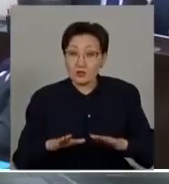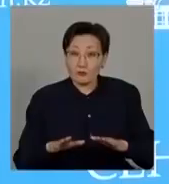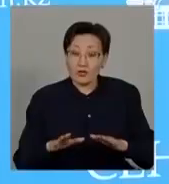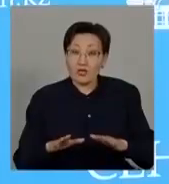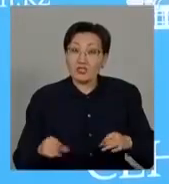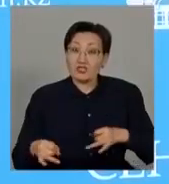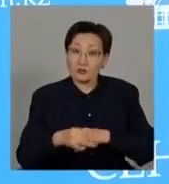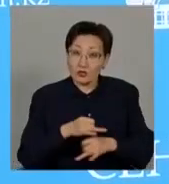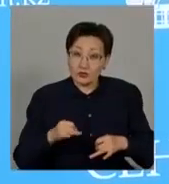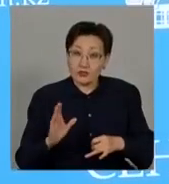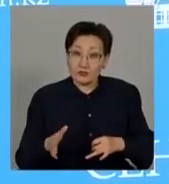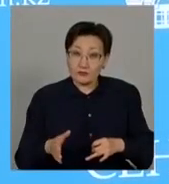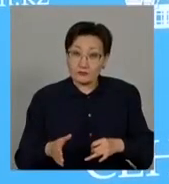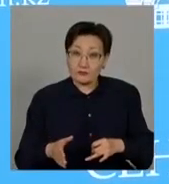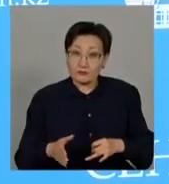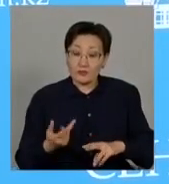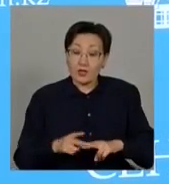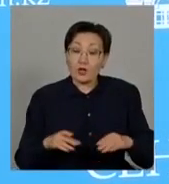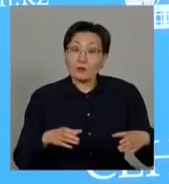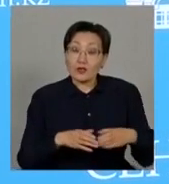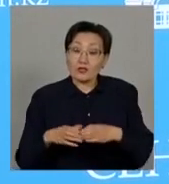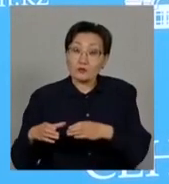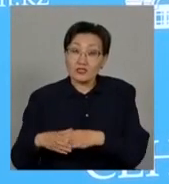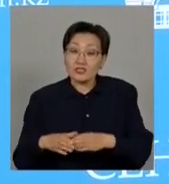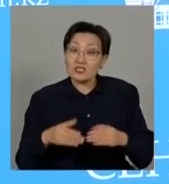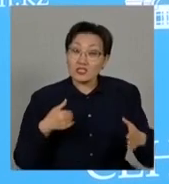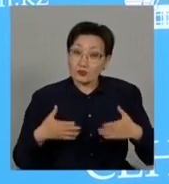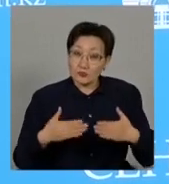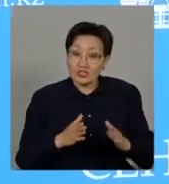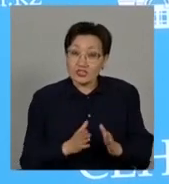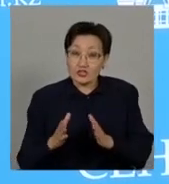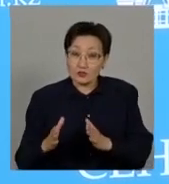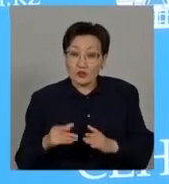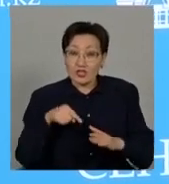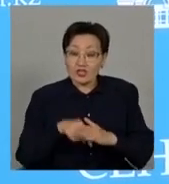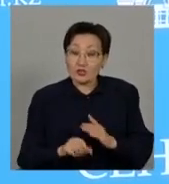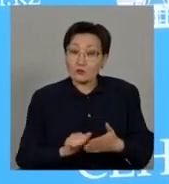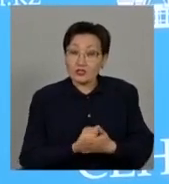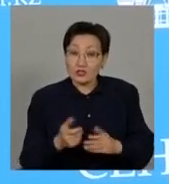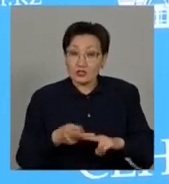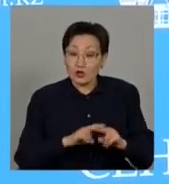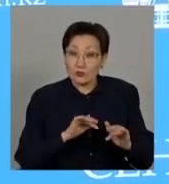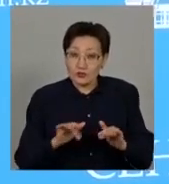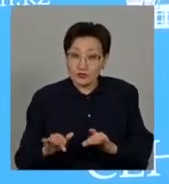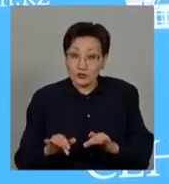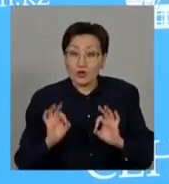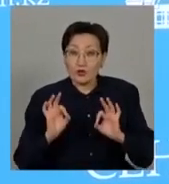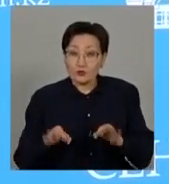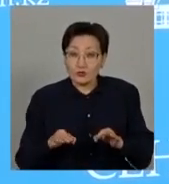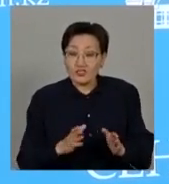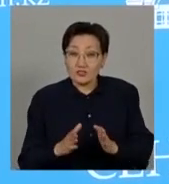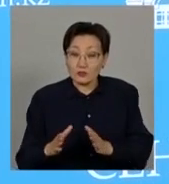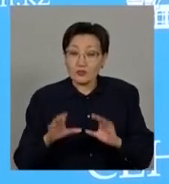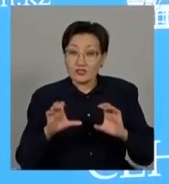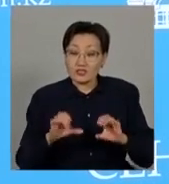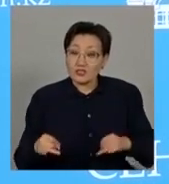мақұлдайды. Бұл палаталар арасындағы қарым-қатынасты реттейтін ішкі құжат. Енді осы процестерді оңтайландырамыз.